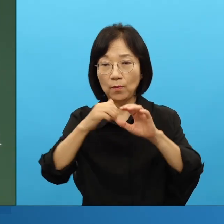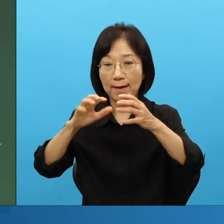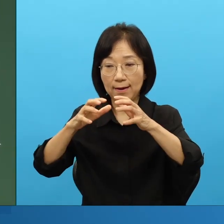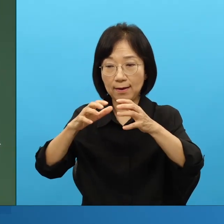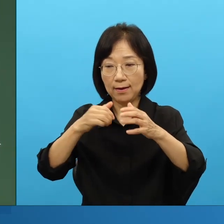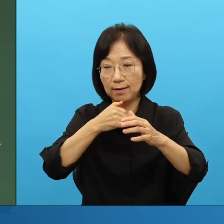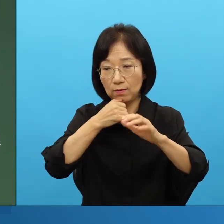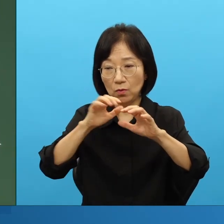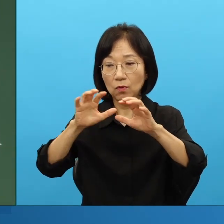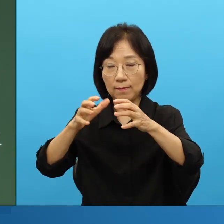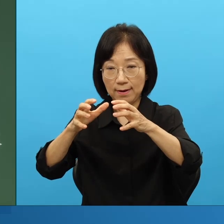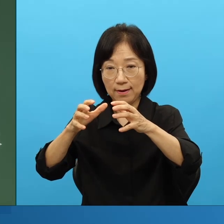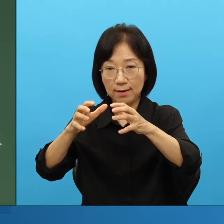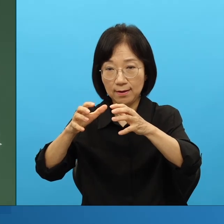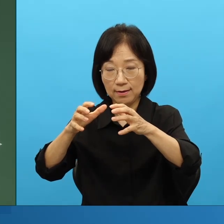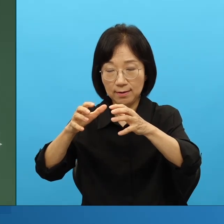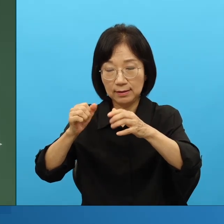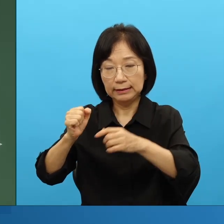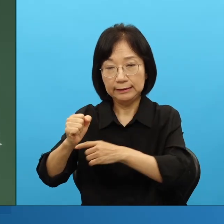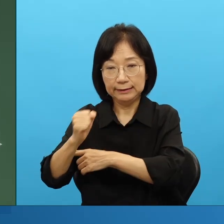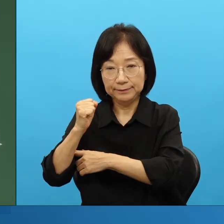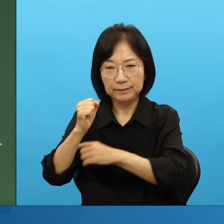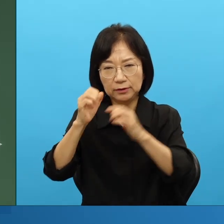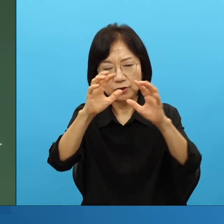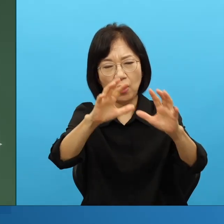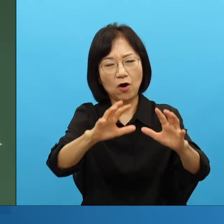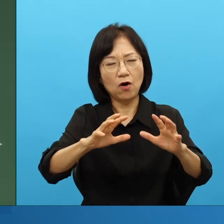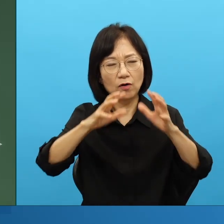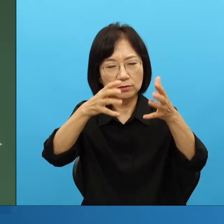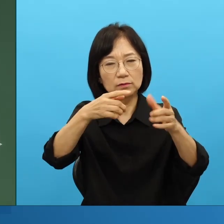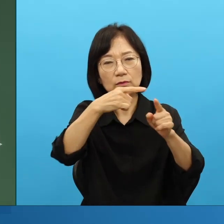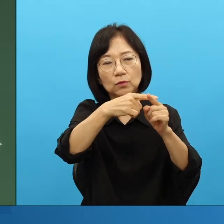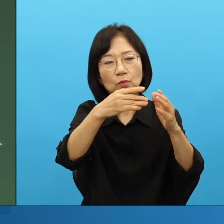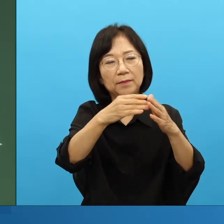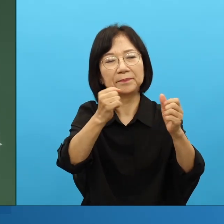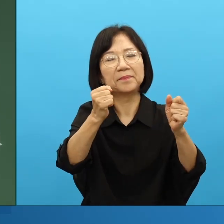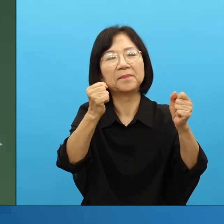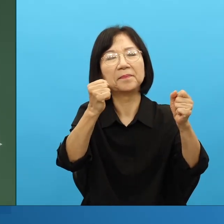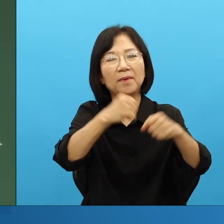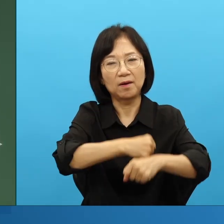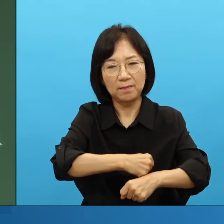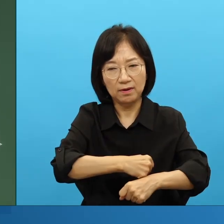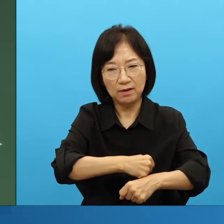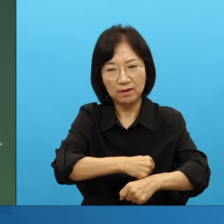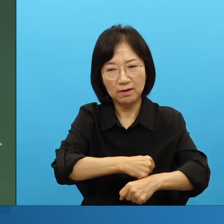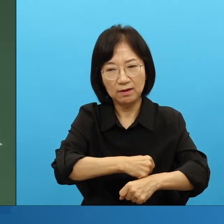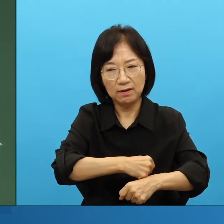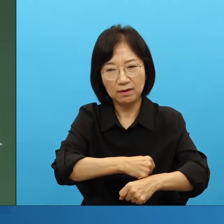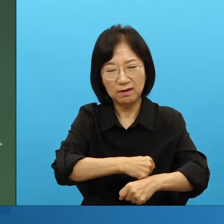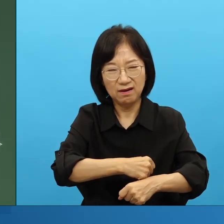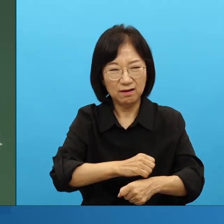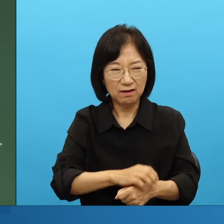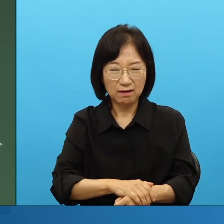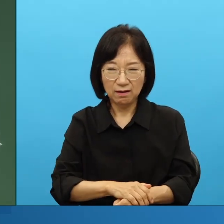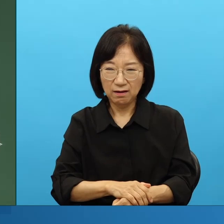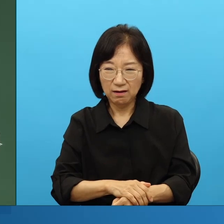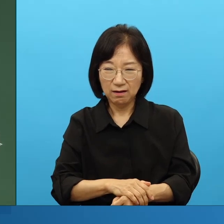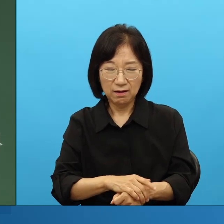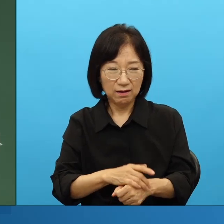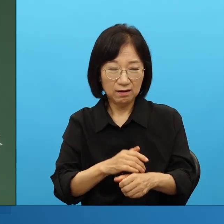세계 교회를 멸망시키 버린 거예요. 想灭亡世界的教会。 그게 지금 큰 역할인 게 천주교 아닙니까? 회개해야